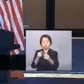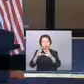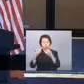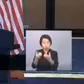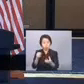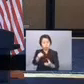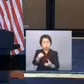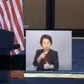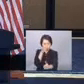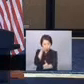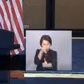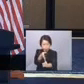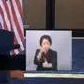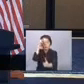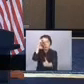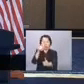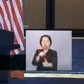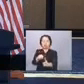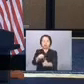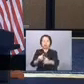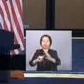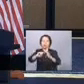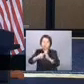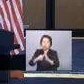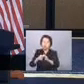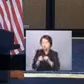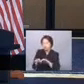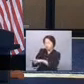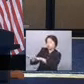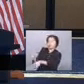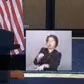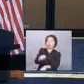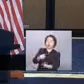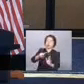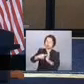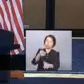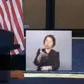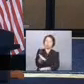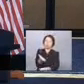sasar yang dikenal pasti menjadi punca penularan wabak ini.